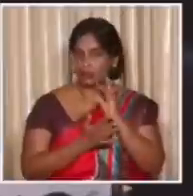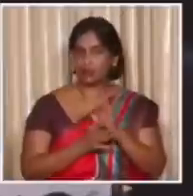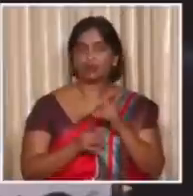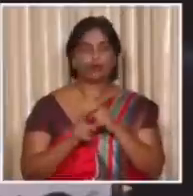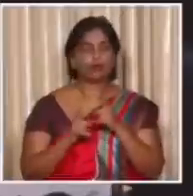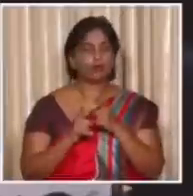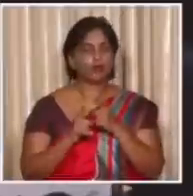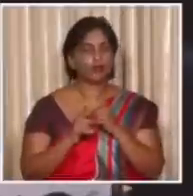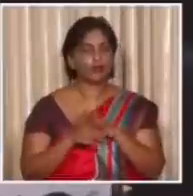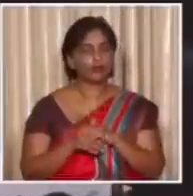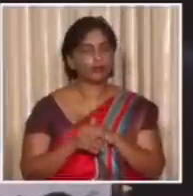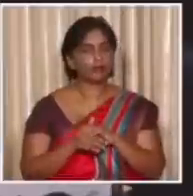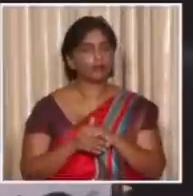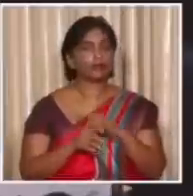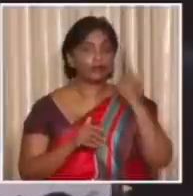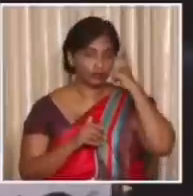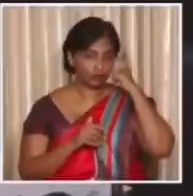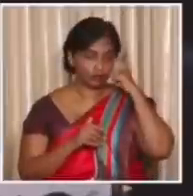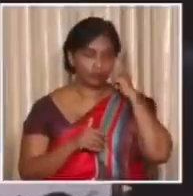විශේෂයෙන්ම දන්නවා